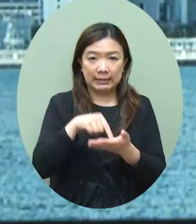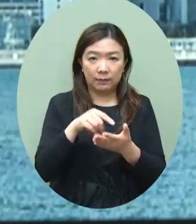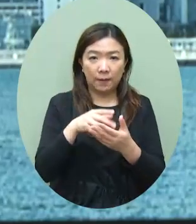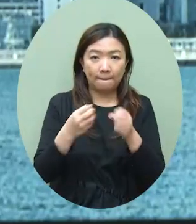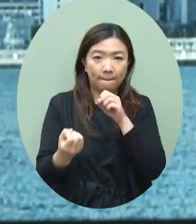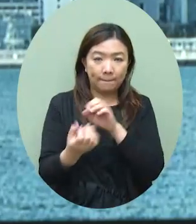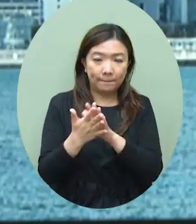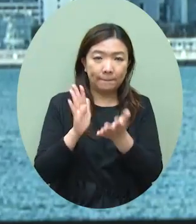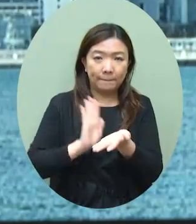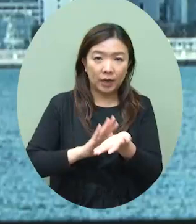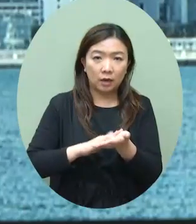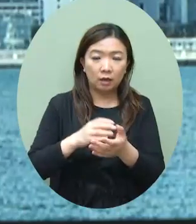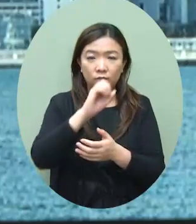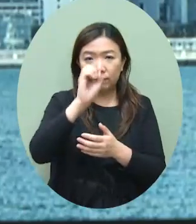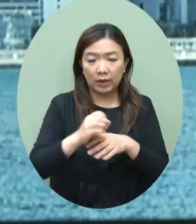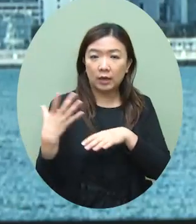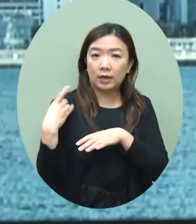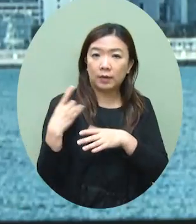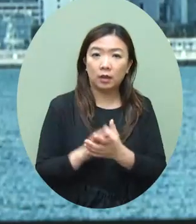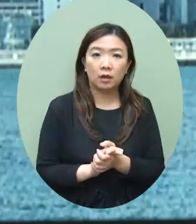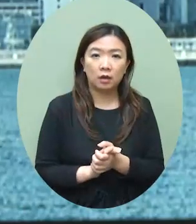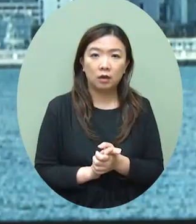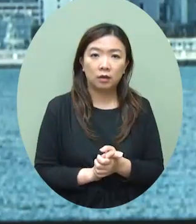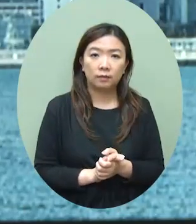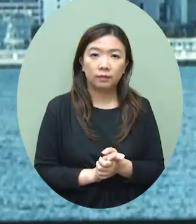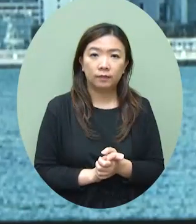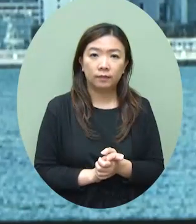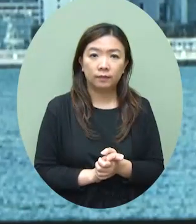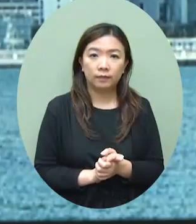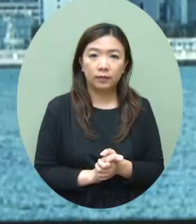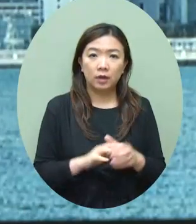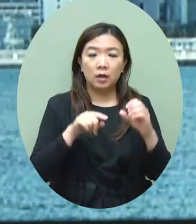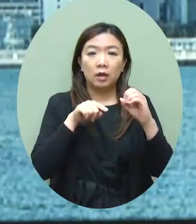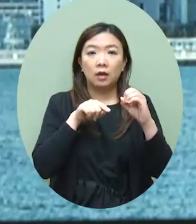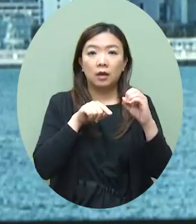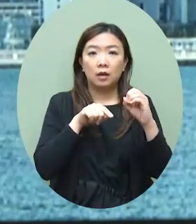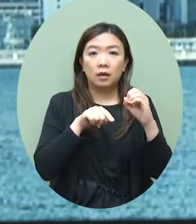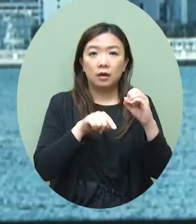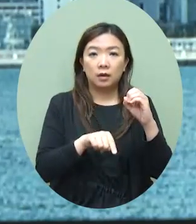係琴日嘅數字咧，係更加低嘅，係應該係